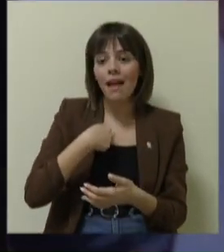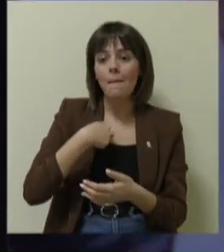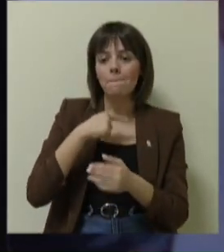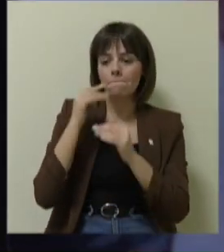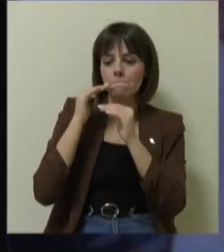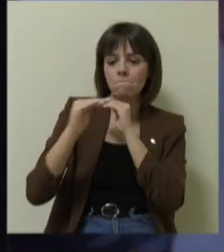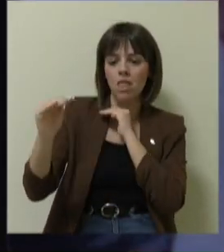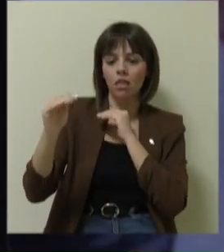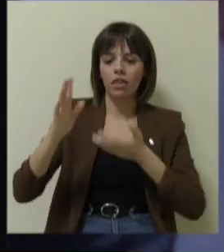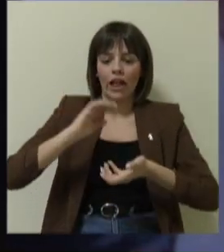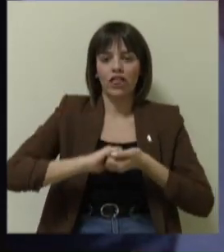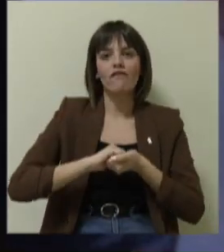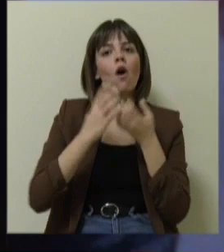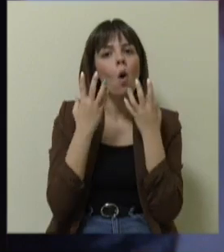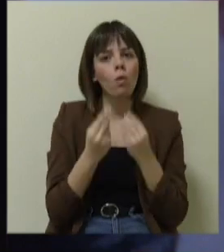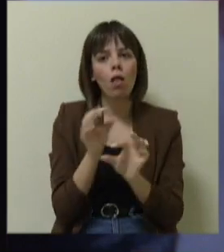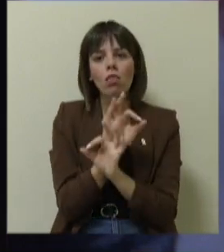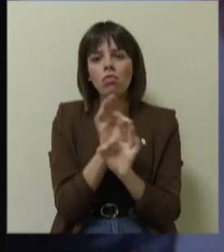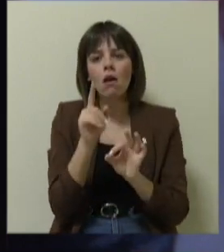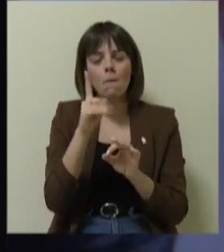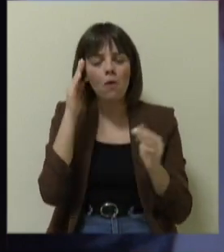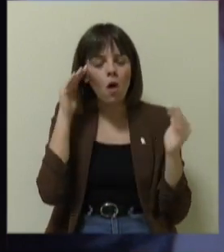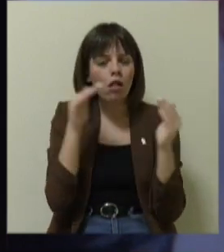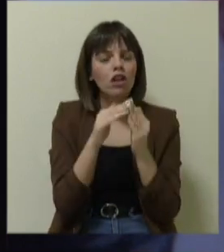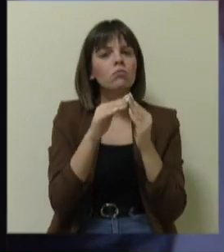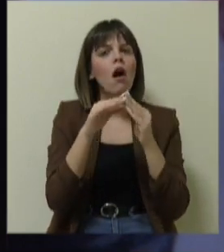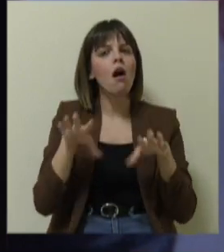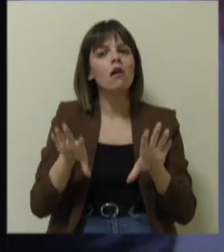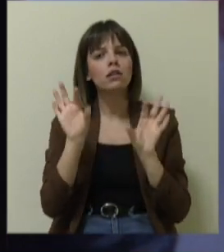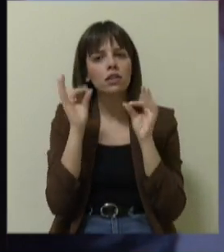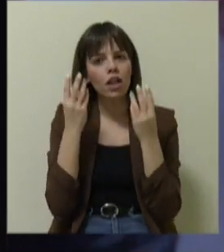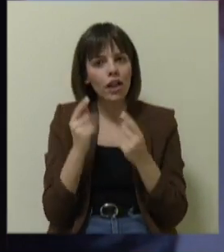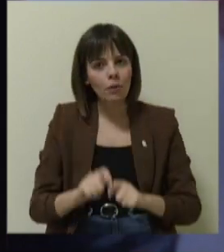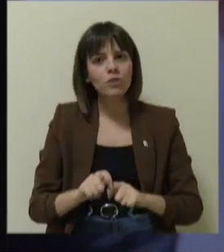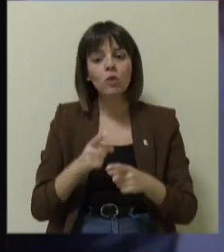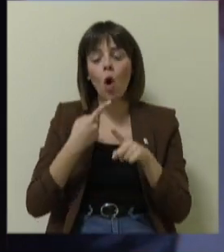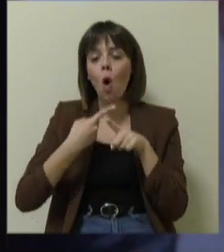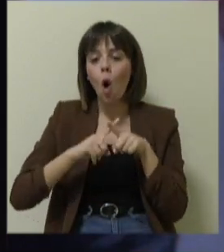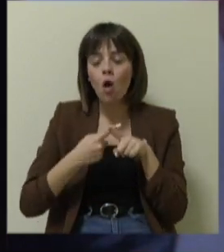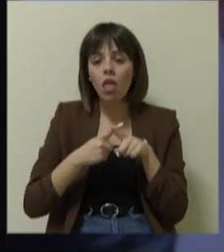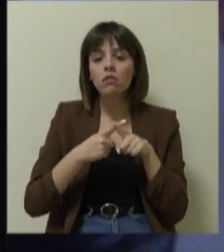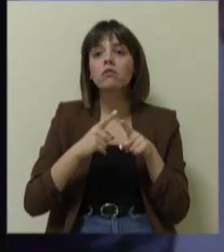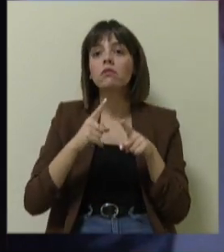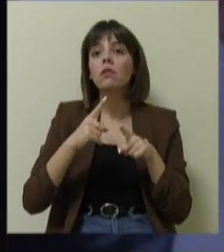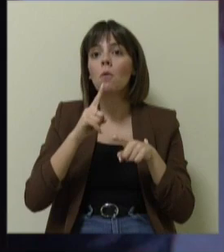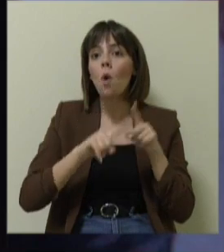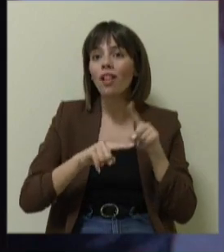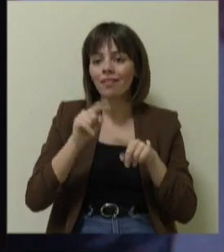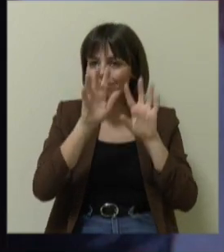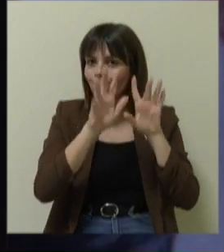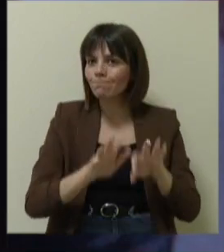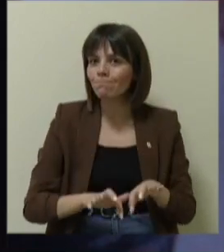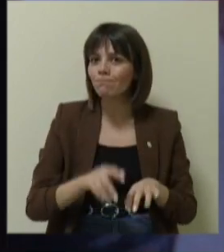Millet İttifakı olarak tam bir mutabakatla hazırladığımız ortak politikalar mutabakat